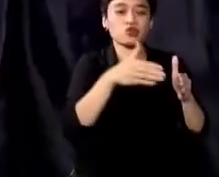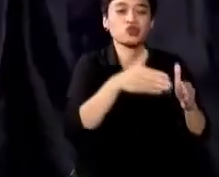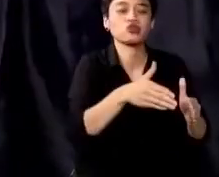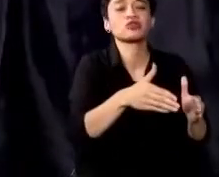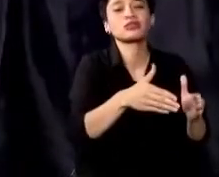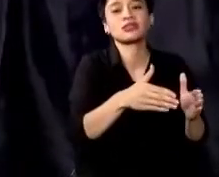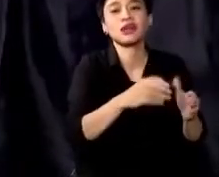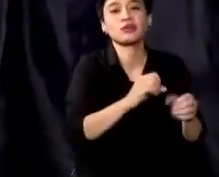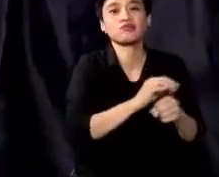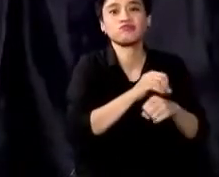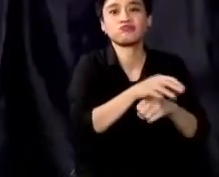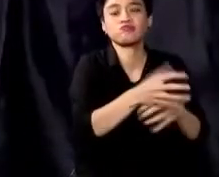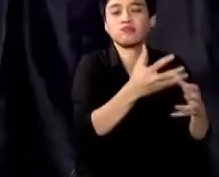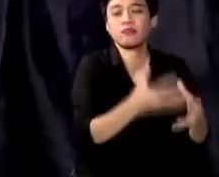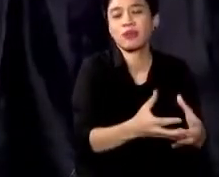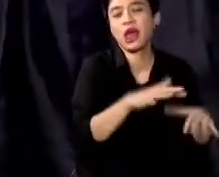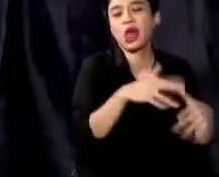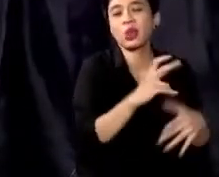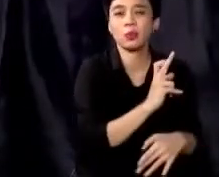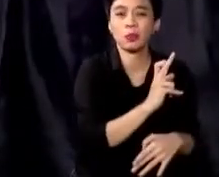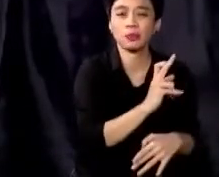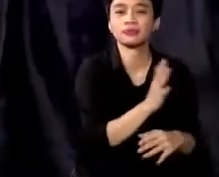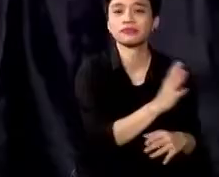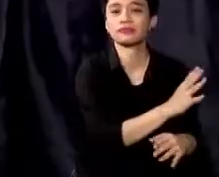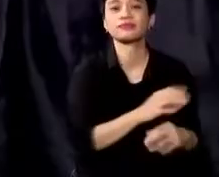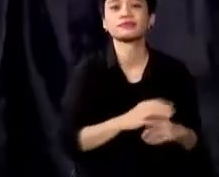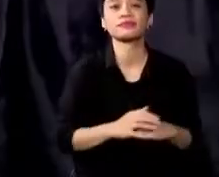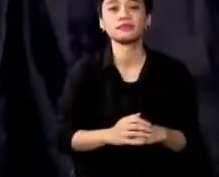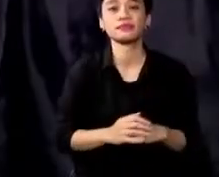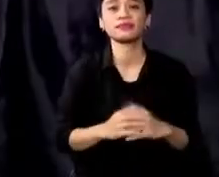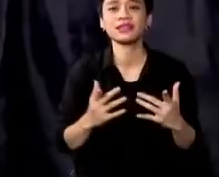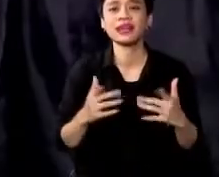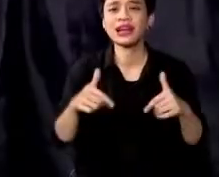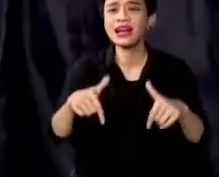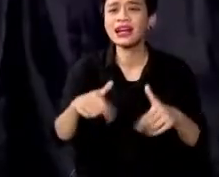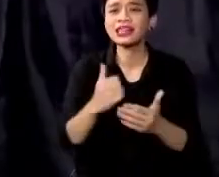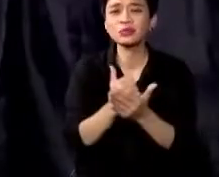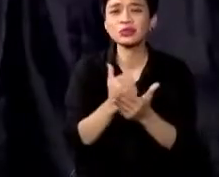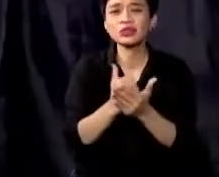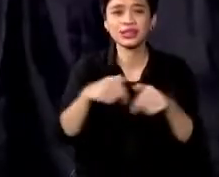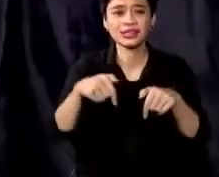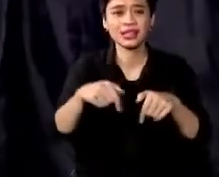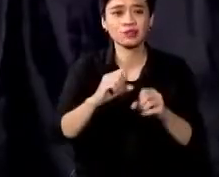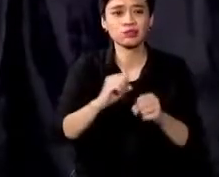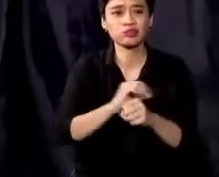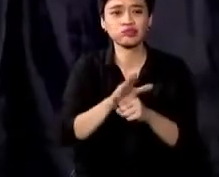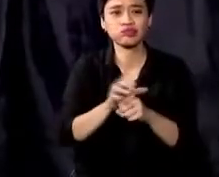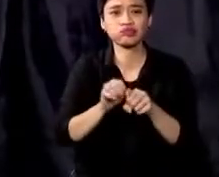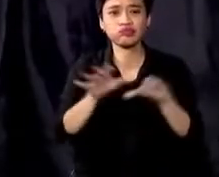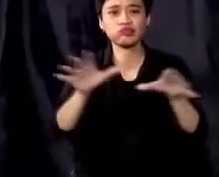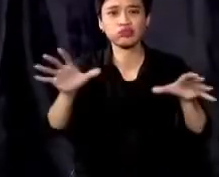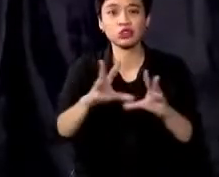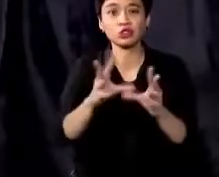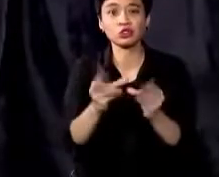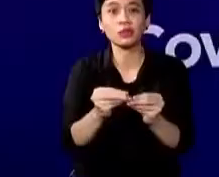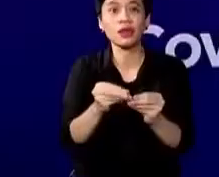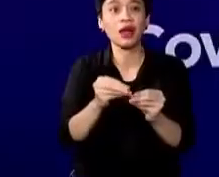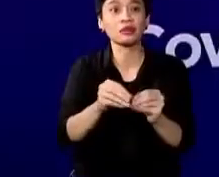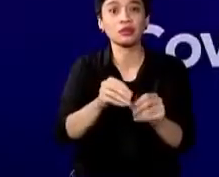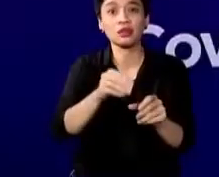ke-10 kasus positifnya ini justru semakin meningkat apa sih sebenarnya sedang terjadi ini dok i ini